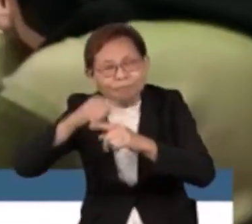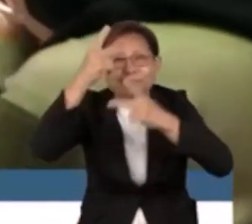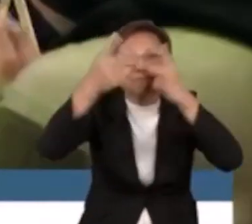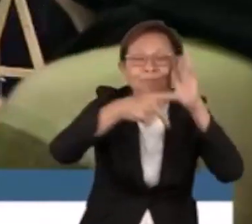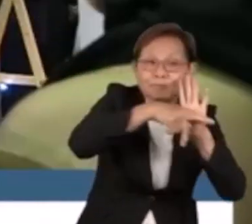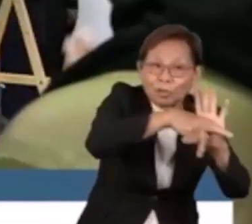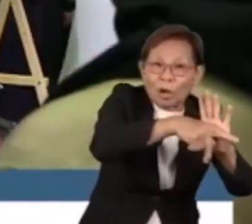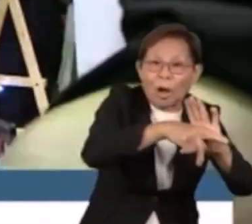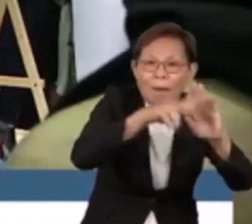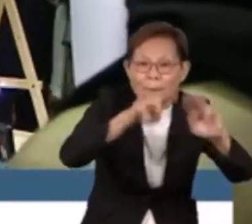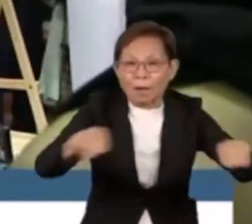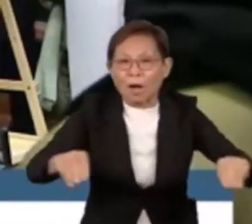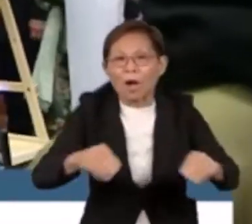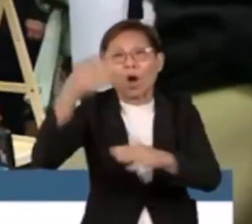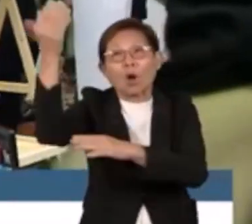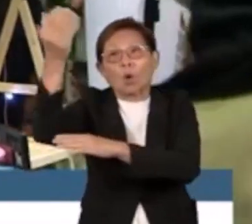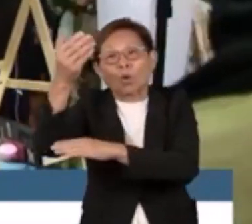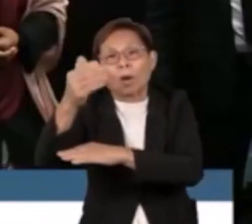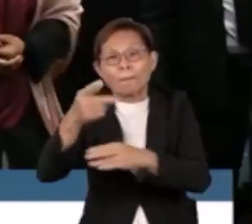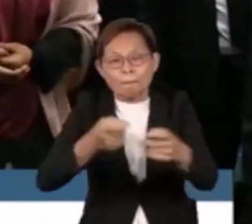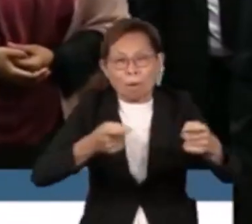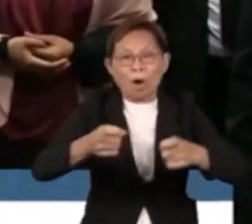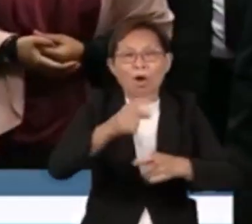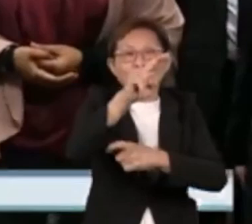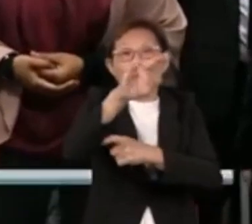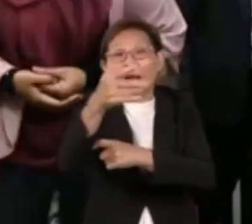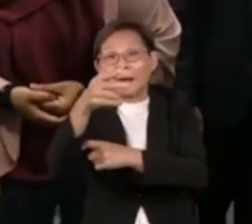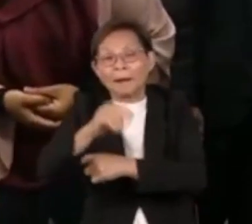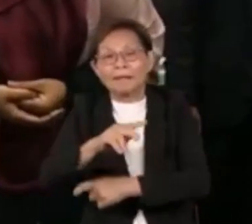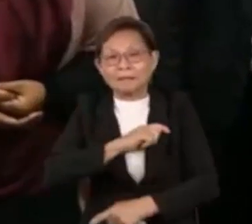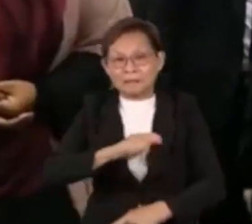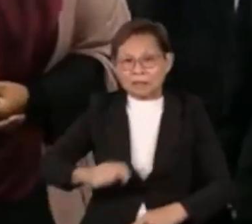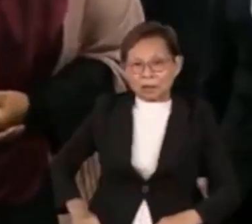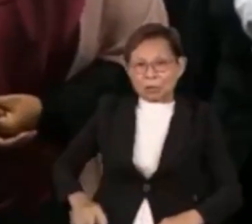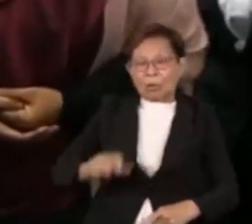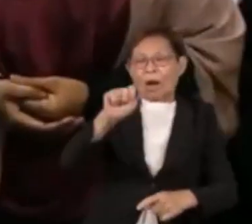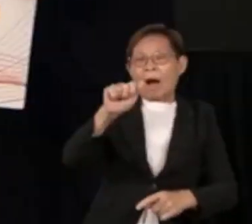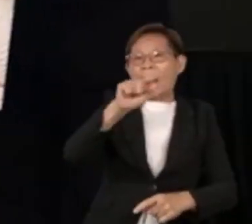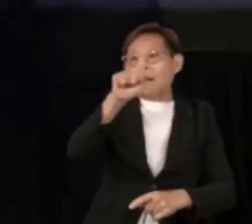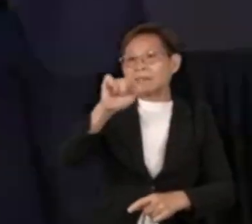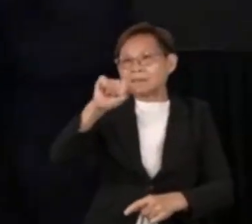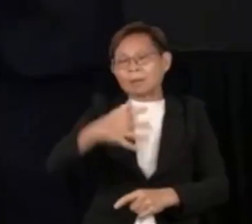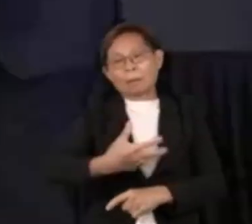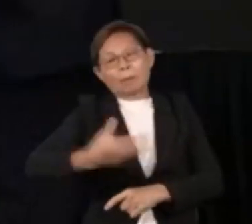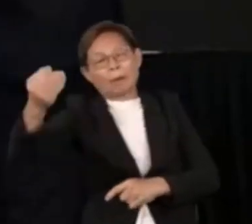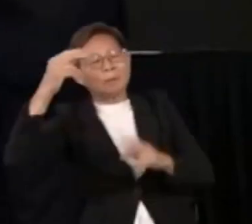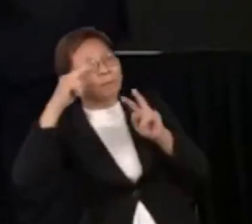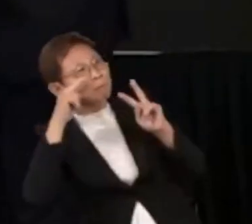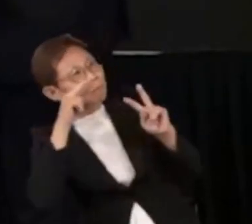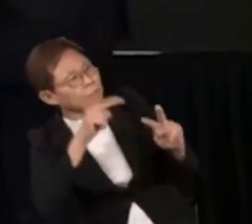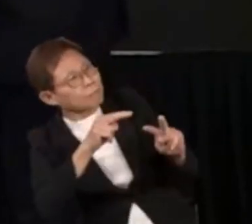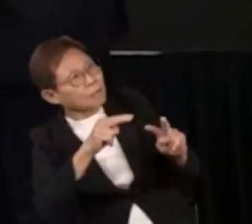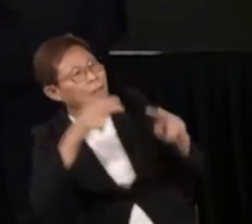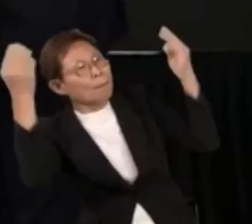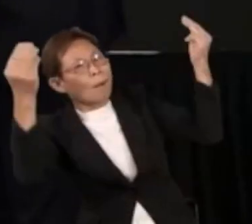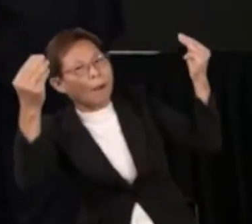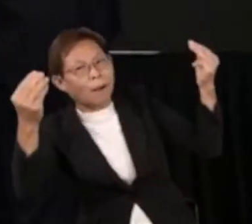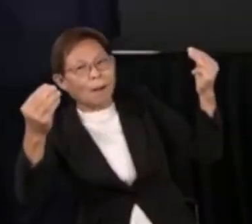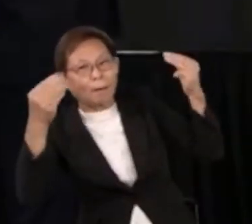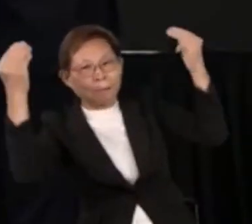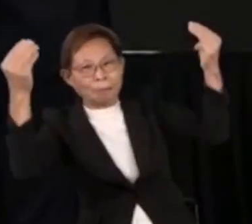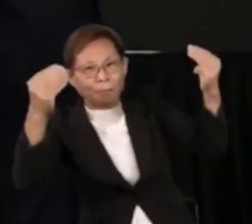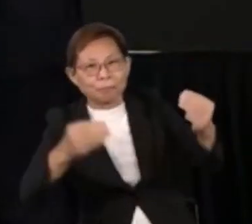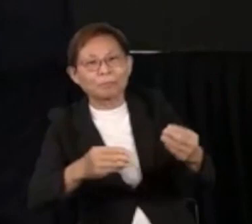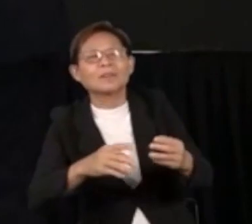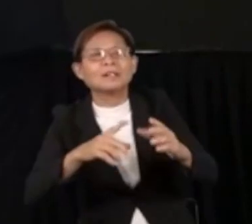pameran pelajar kuliah pengurusan dan bahasa uim tungku Azizah turuk berkenan berangkat menyaksikan majelis penyerahan catura